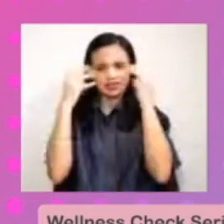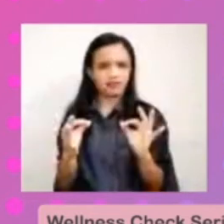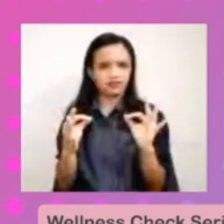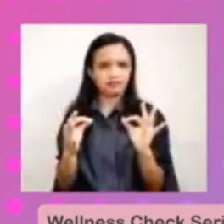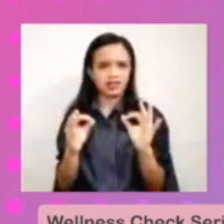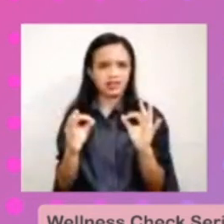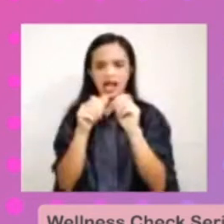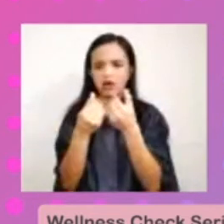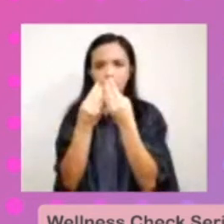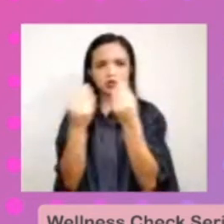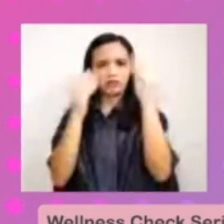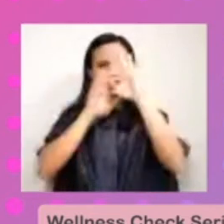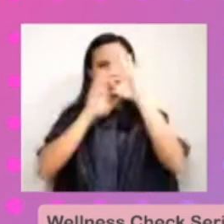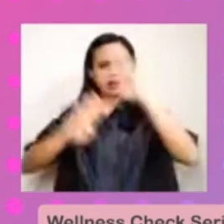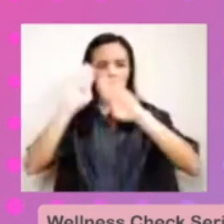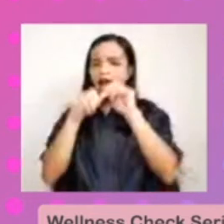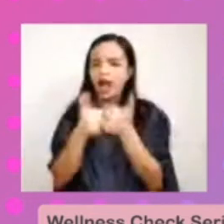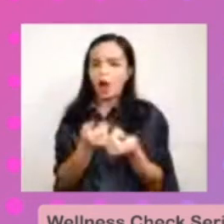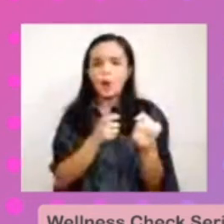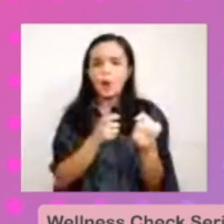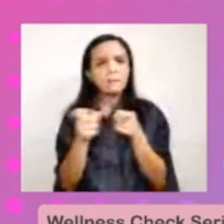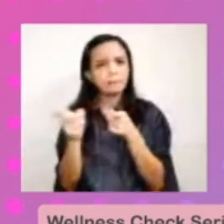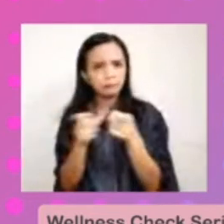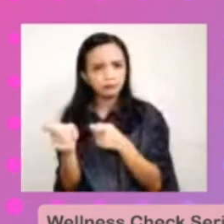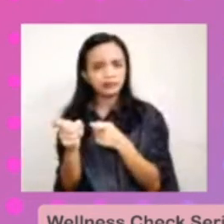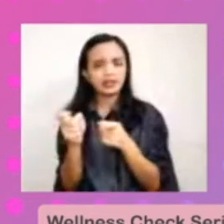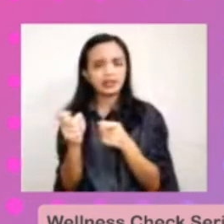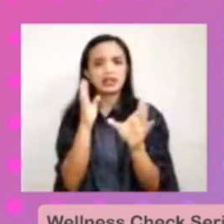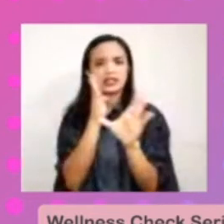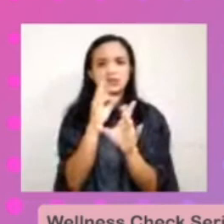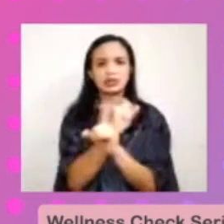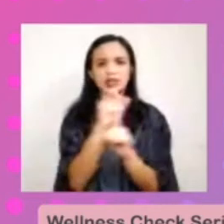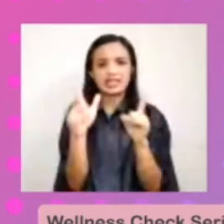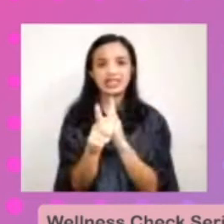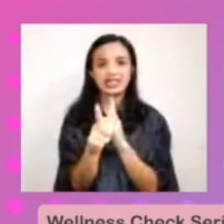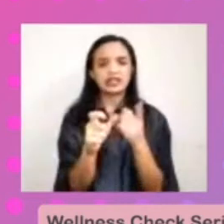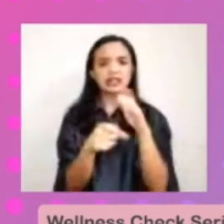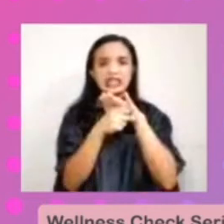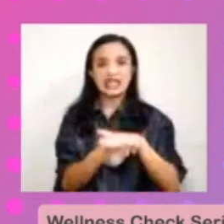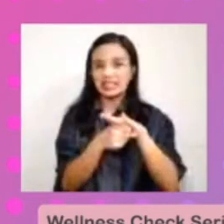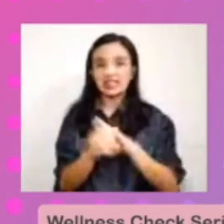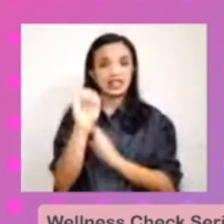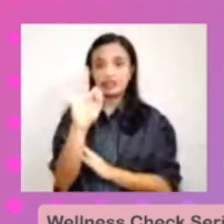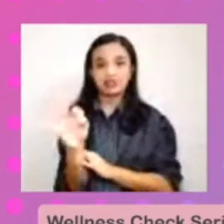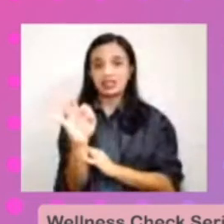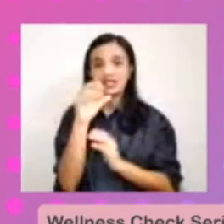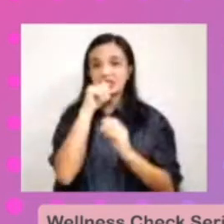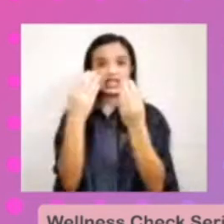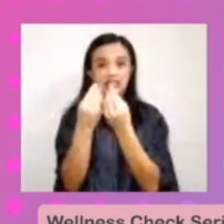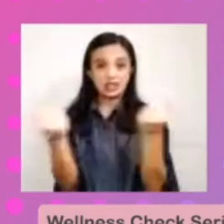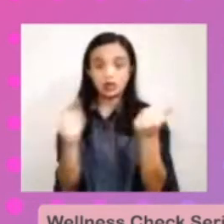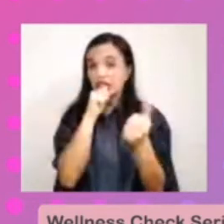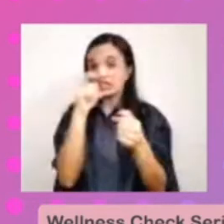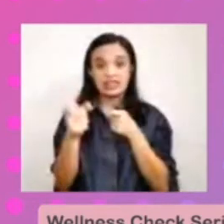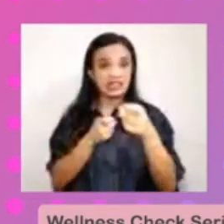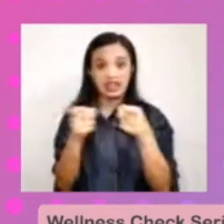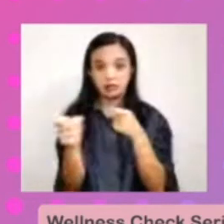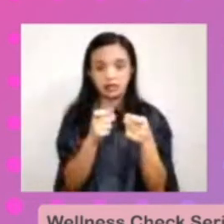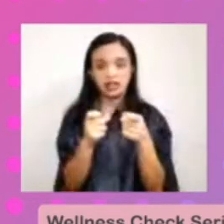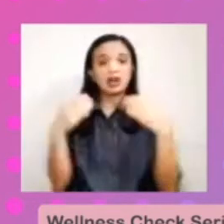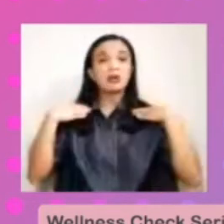hindi maayos, no? Yung intrapersonal relationship, meaning your relationship with yourself, no? Your capacity